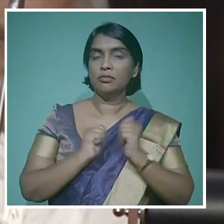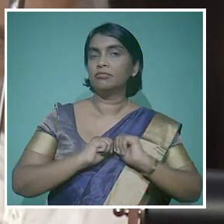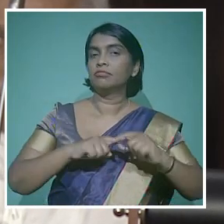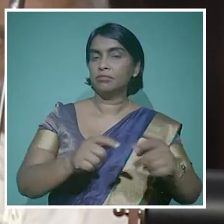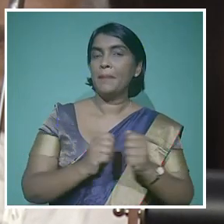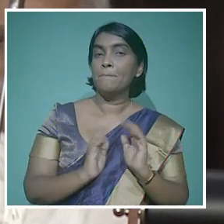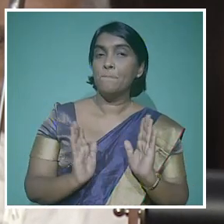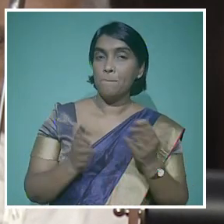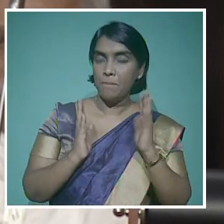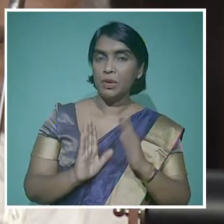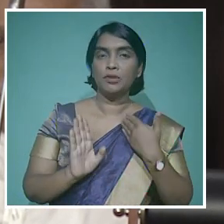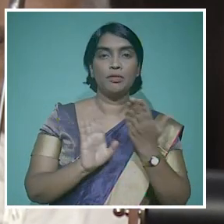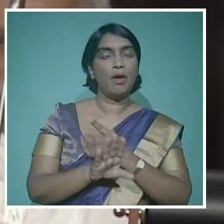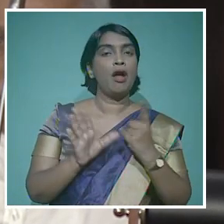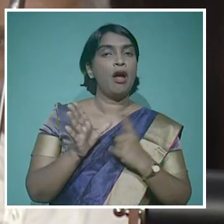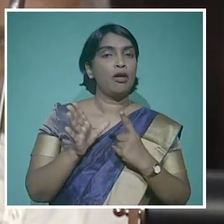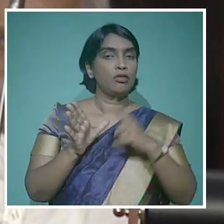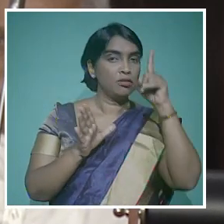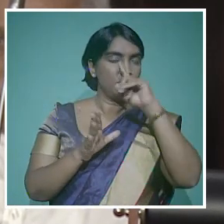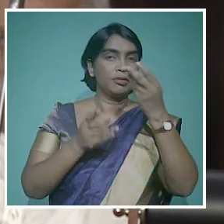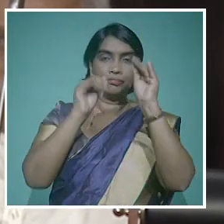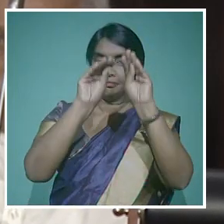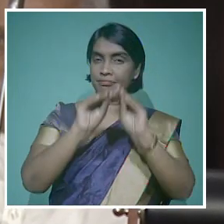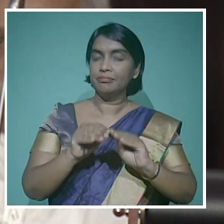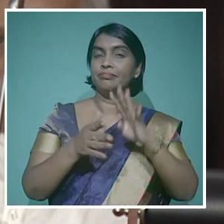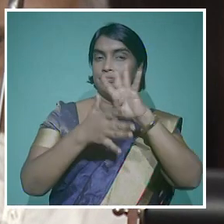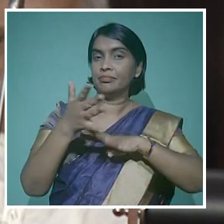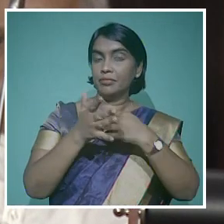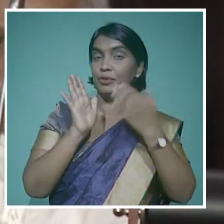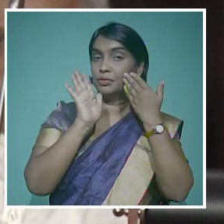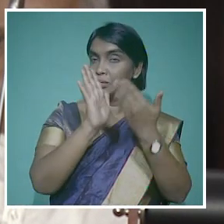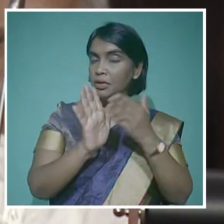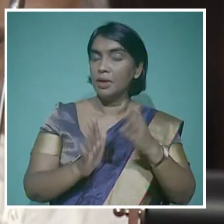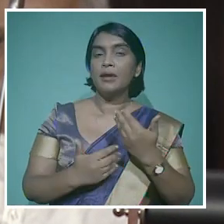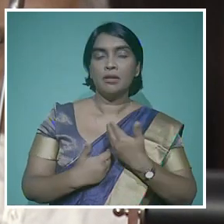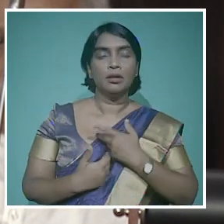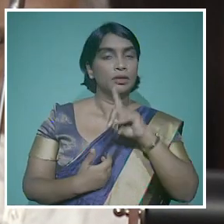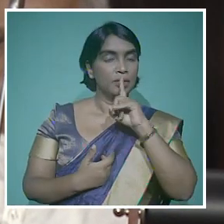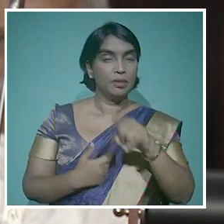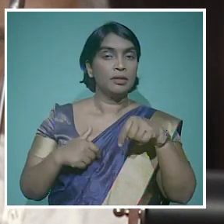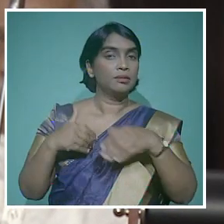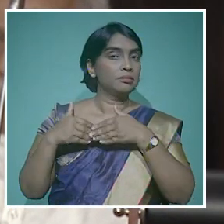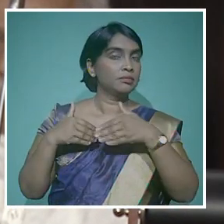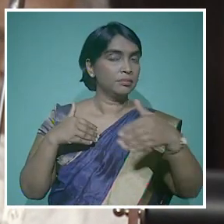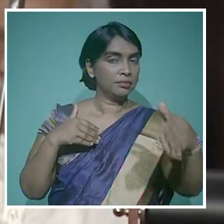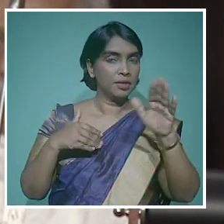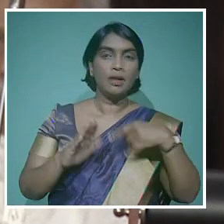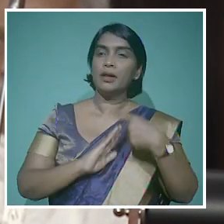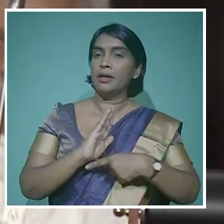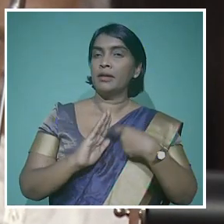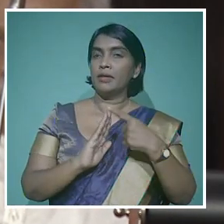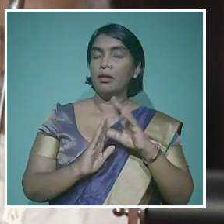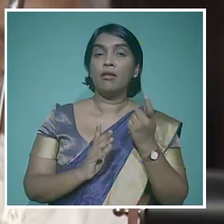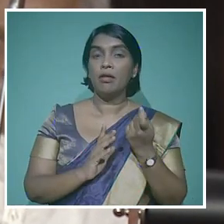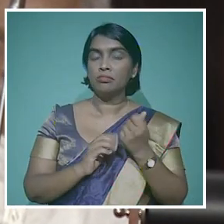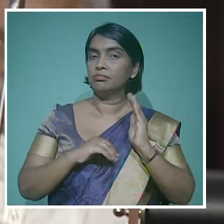කළ යුතුයි. පසුගිය අගෝස්තු මාසයේ අතුරු අයවැය යෝජනා ඉදිරිපත් කරමින් මම සඳහන් කළේ මෙතෙක් අපේ රටේ පැවති